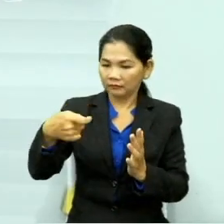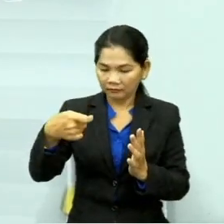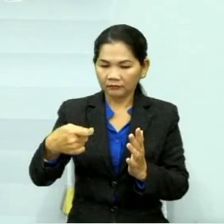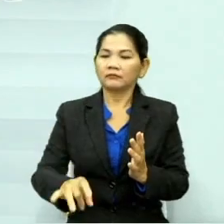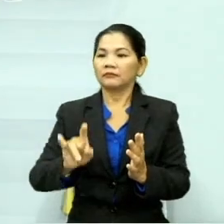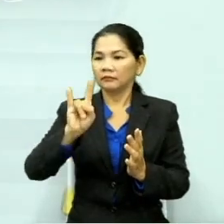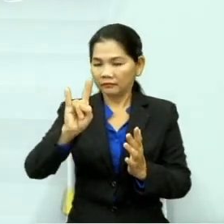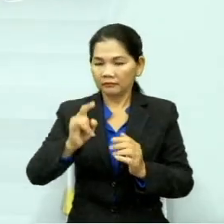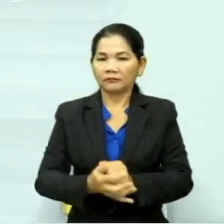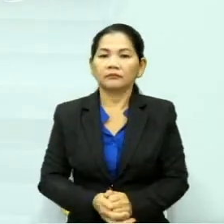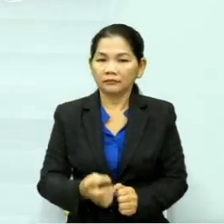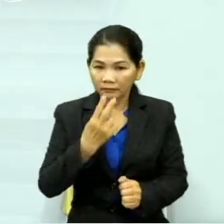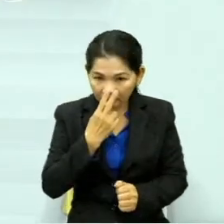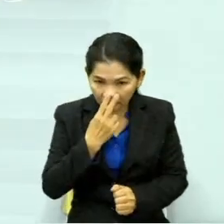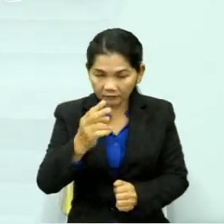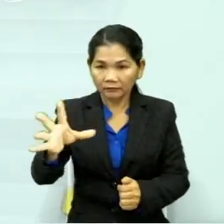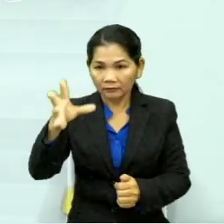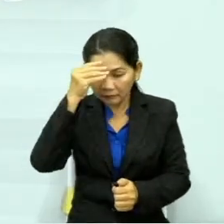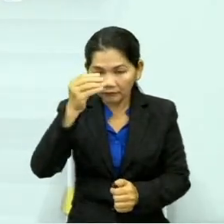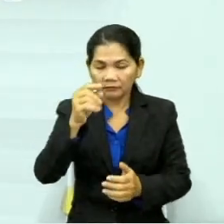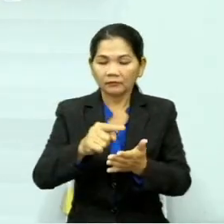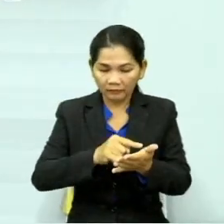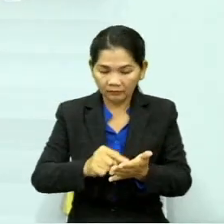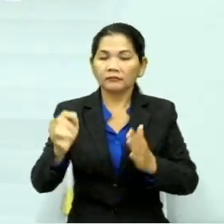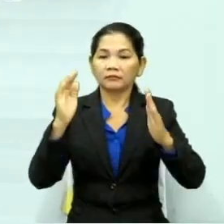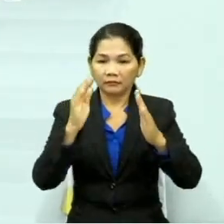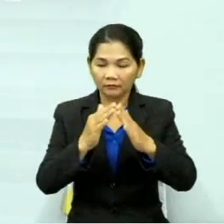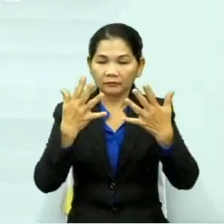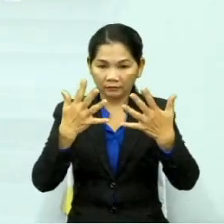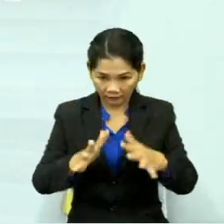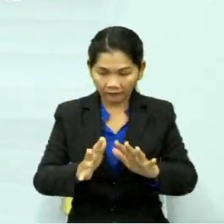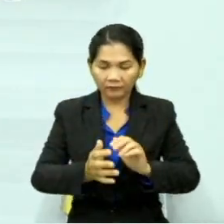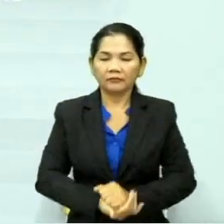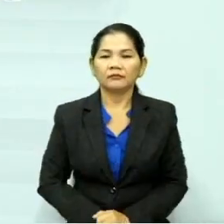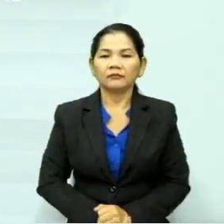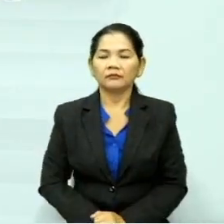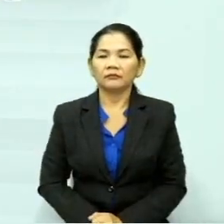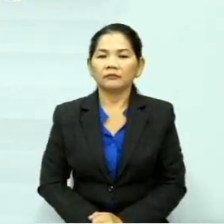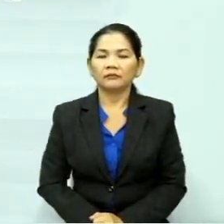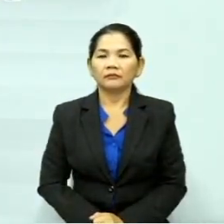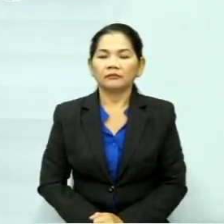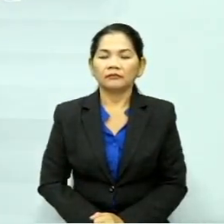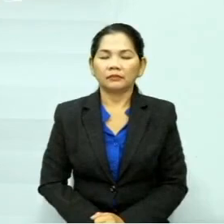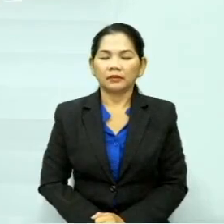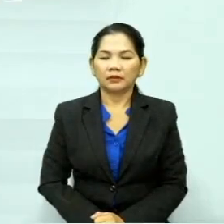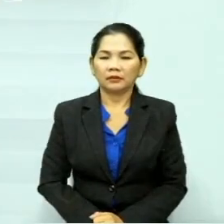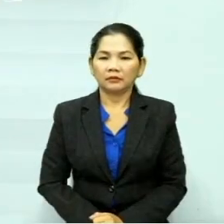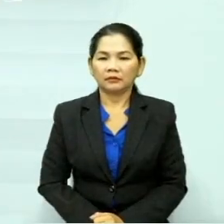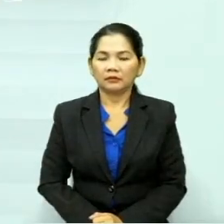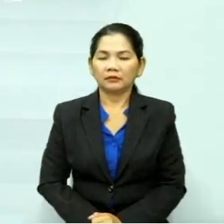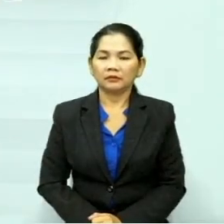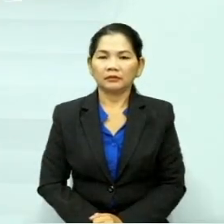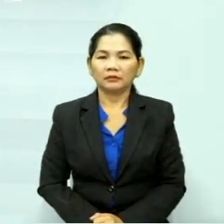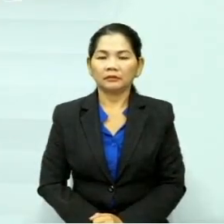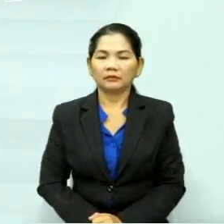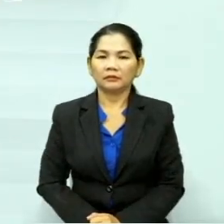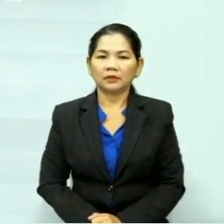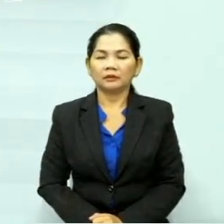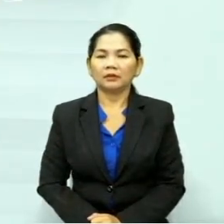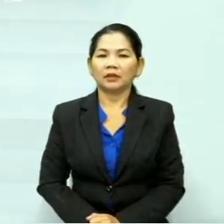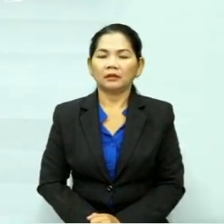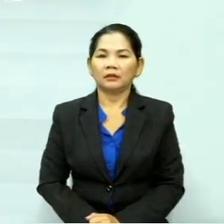con tặng ác khanh lấy ở cầm này cái cặp tiền bài dương cha bàn chọc hay nè con na cha chẳng để kêu đỡ chân hay